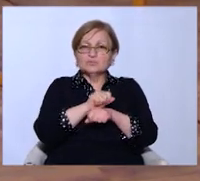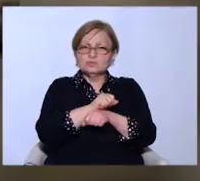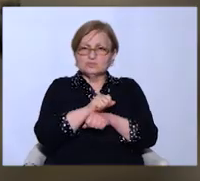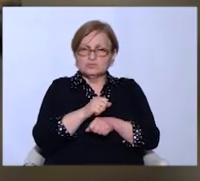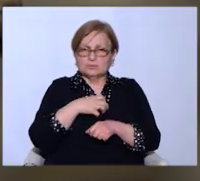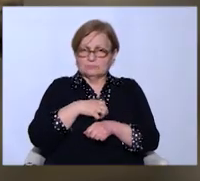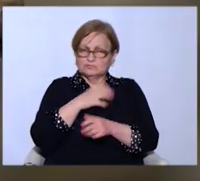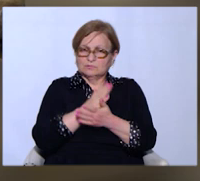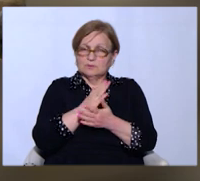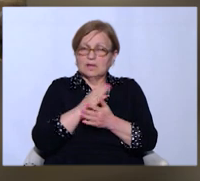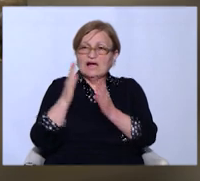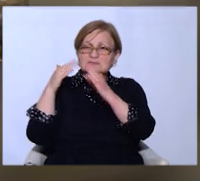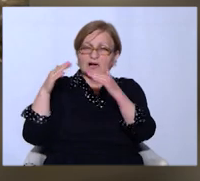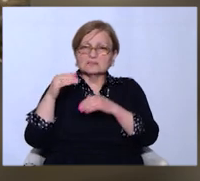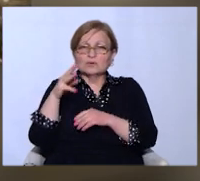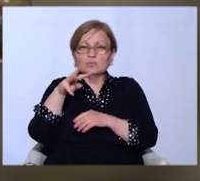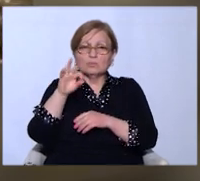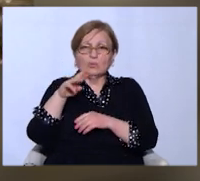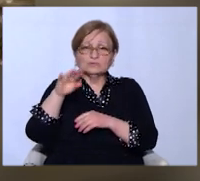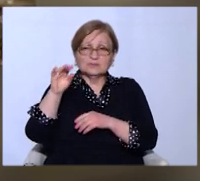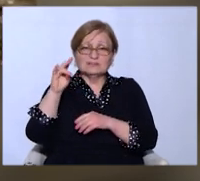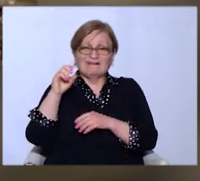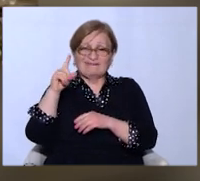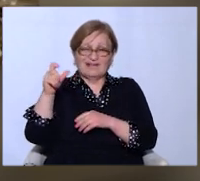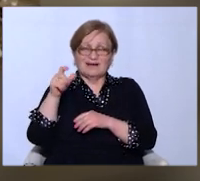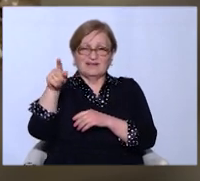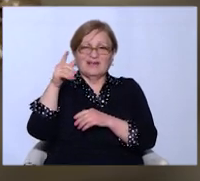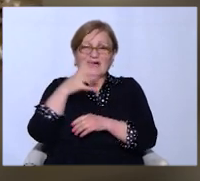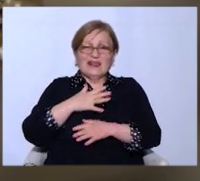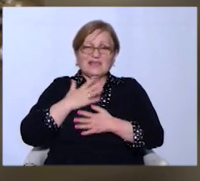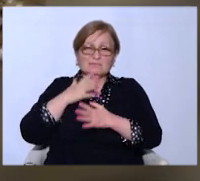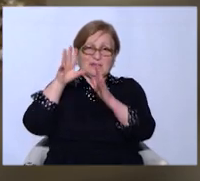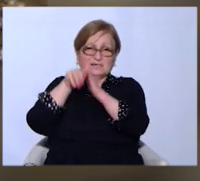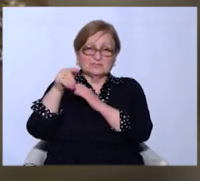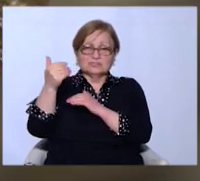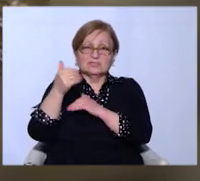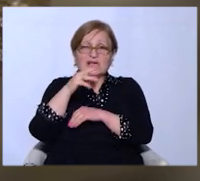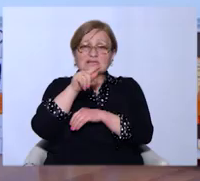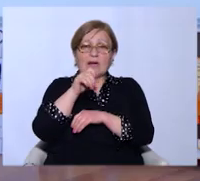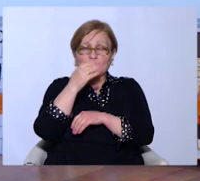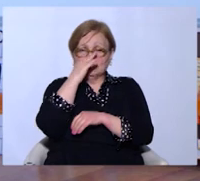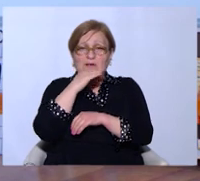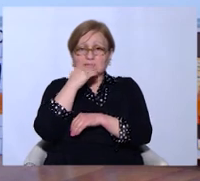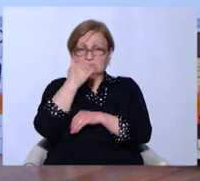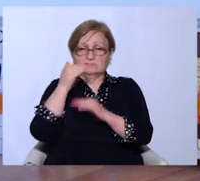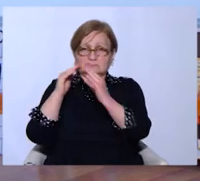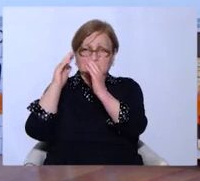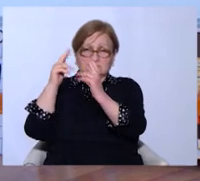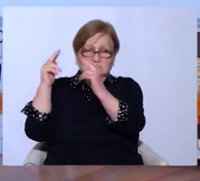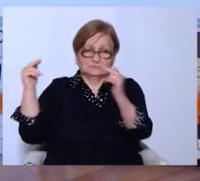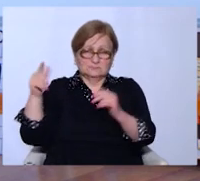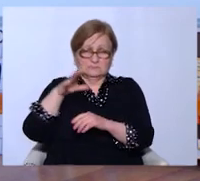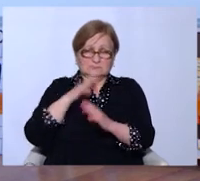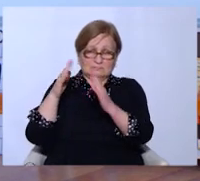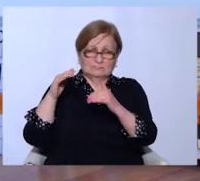ხო, დანგრეული მოდინახე, რომლის თავადიც იყო თამუნია წერეთლის მამა, არის